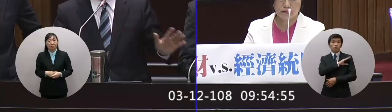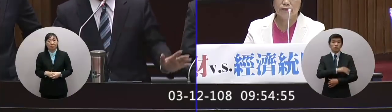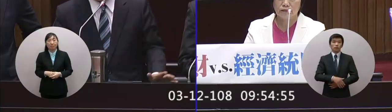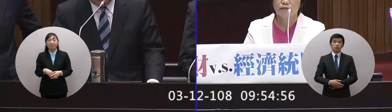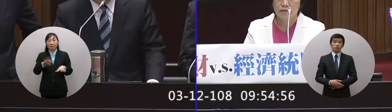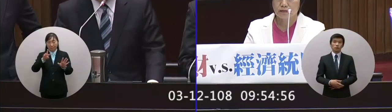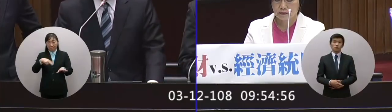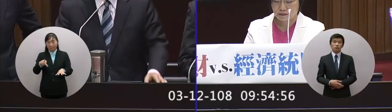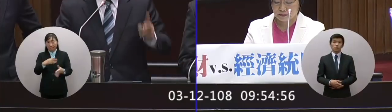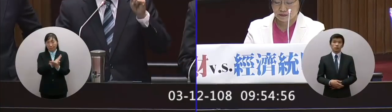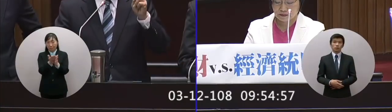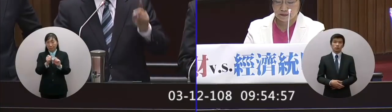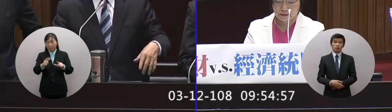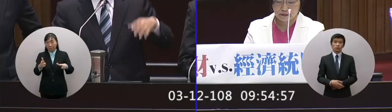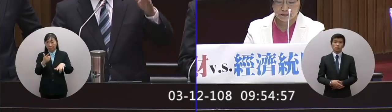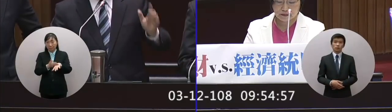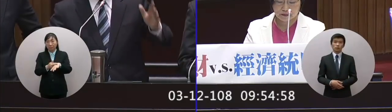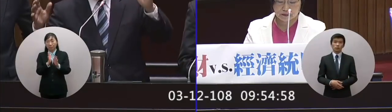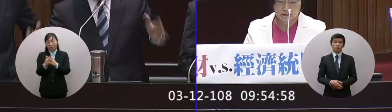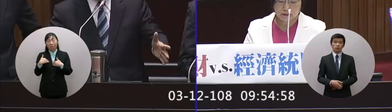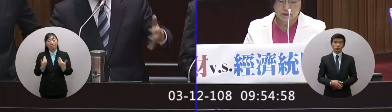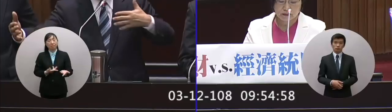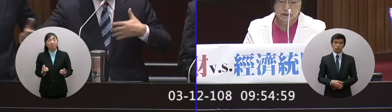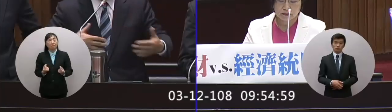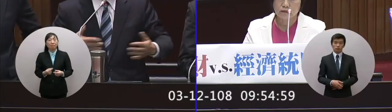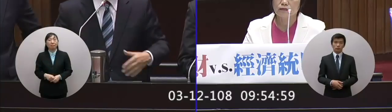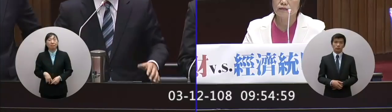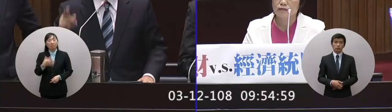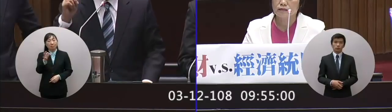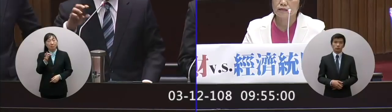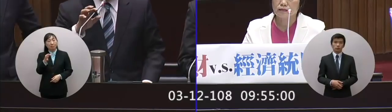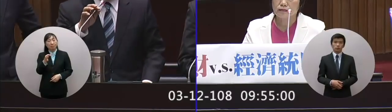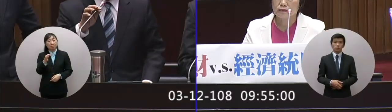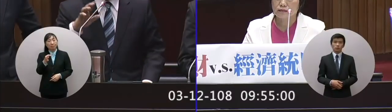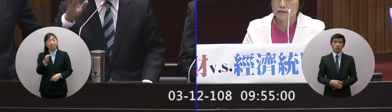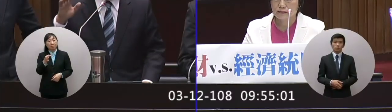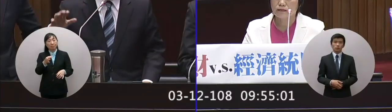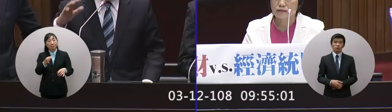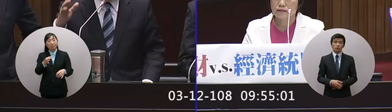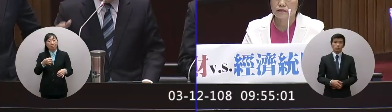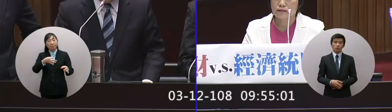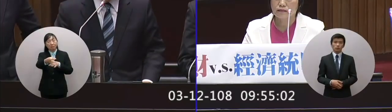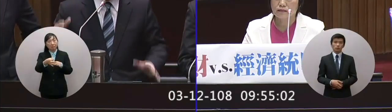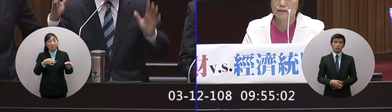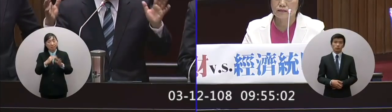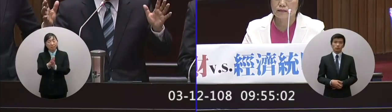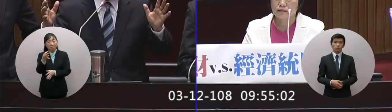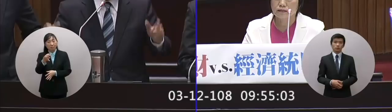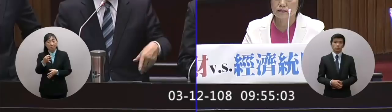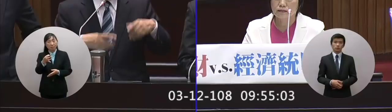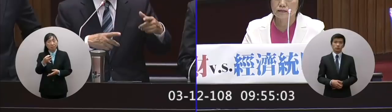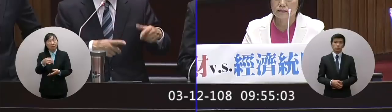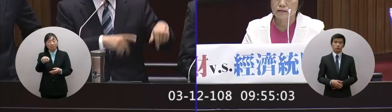用各种方法欢迎。第二，我们资金进出，当然我们要防止国